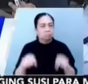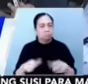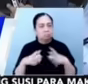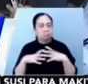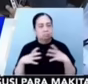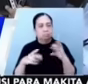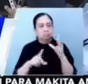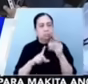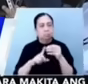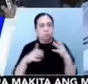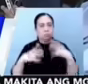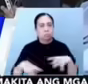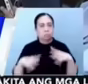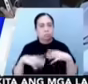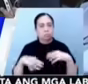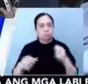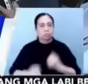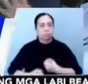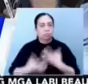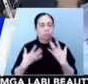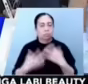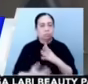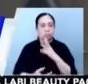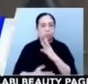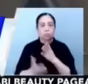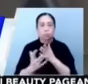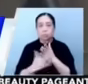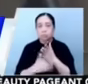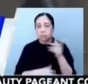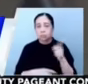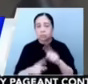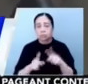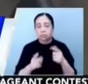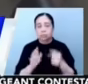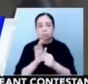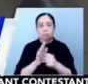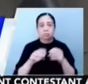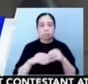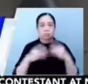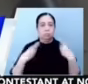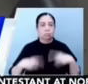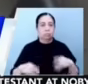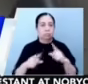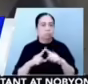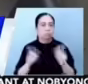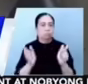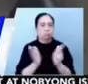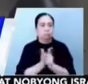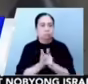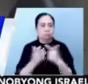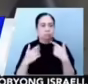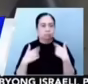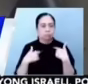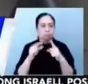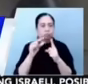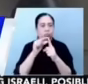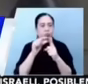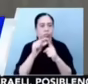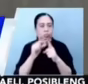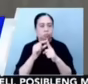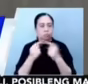clothing at pwede ring magpahayag ng statement sa pamamagitan ng ibang simbolo sa damit. Pero bawal ang mga may nakasulat na salita o